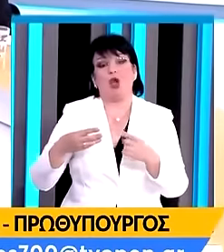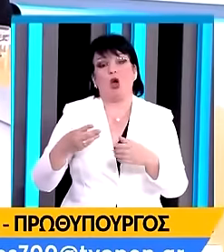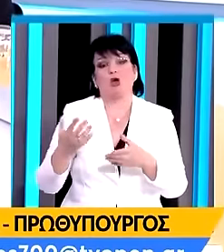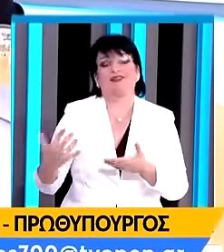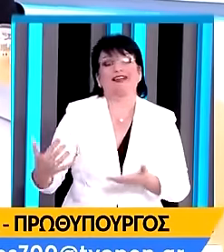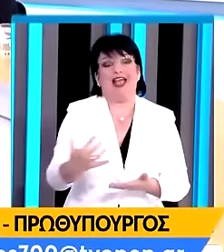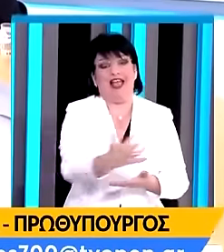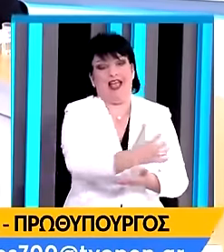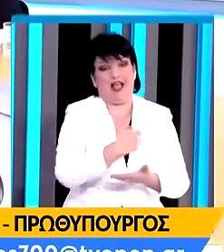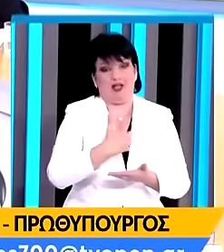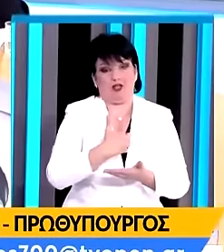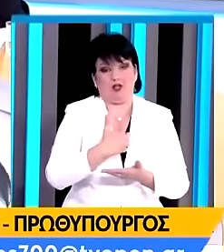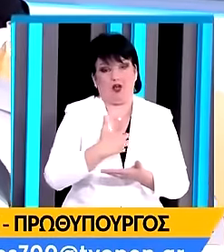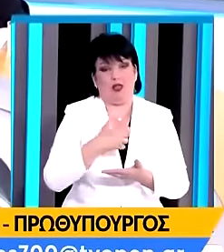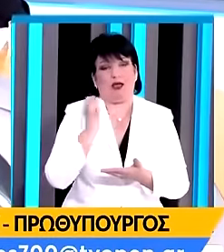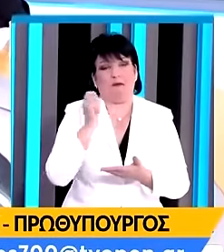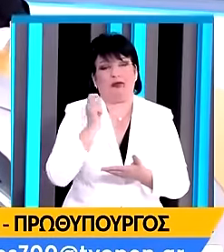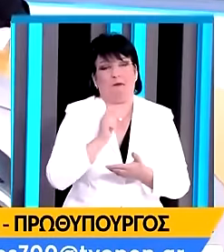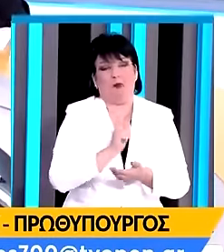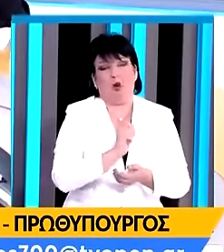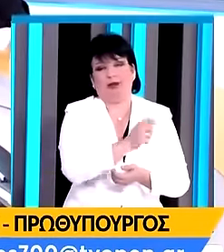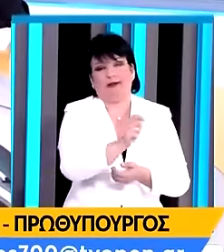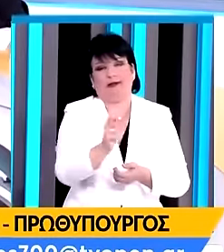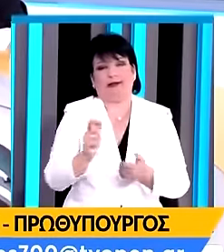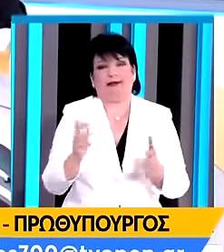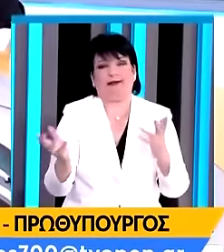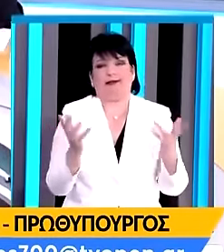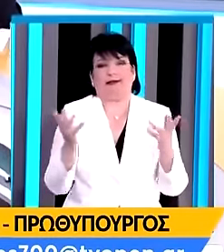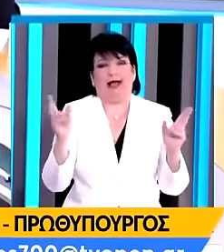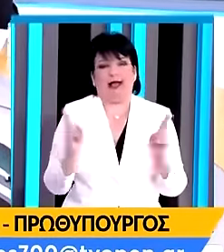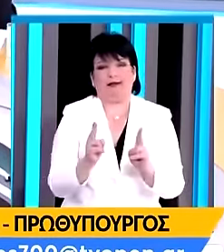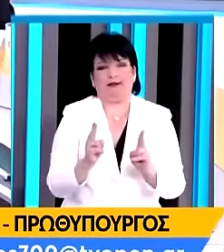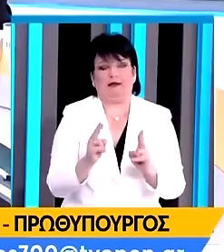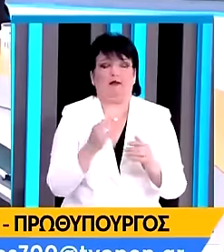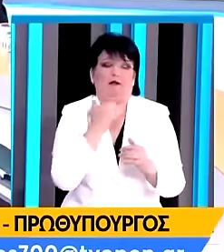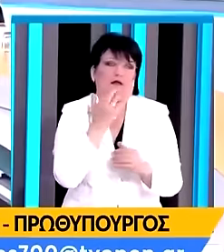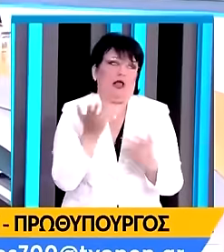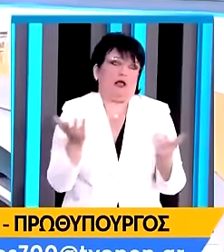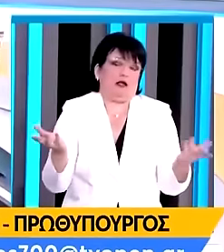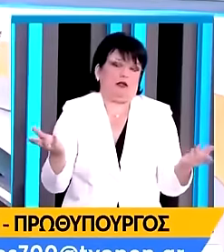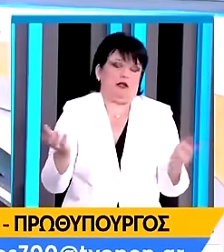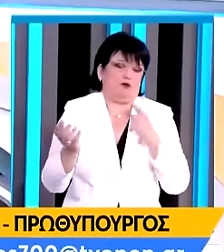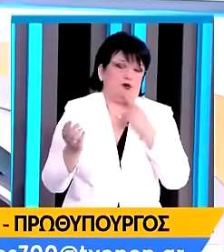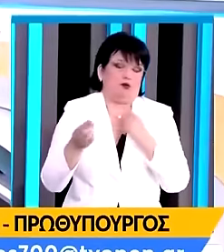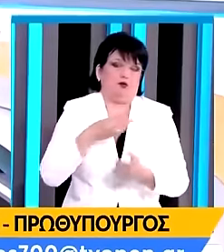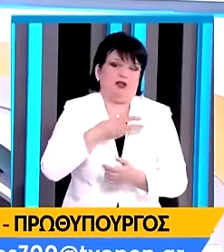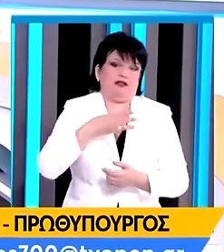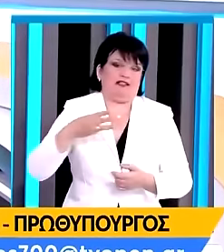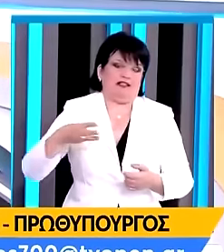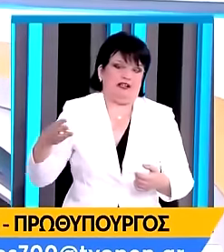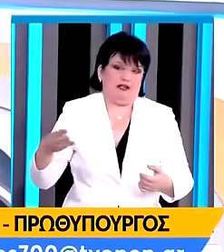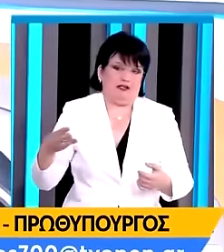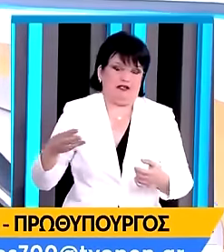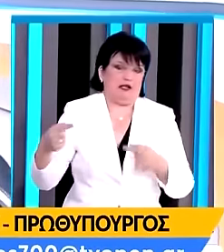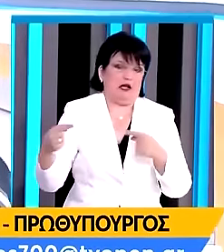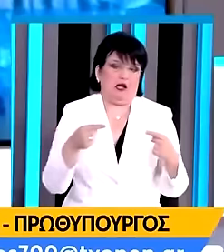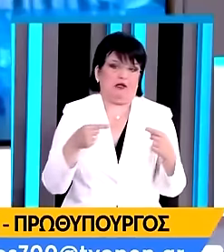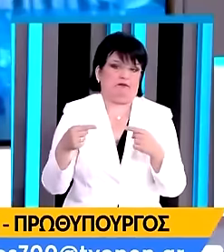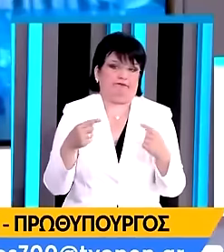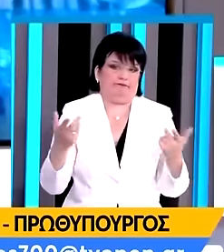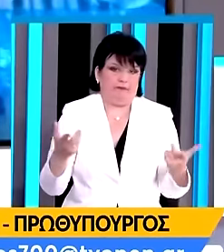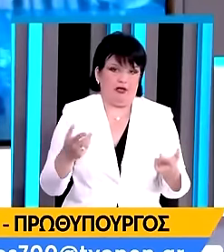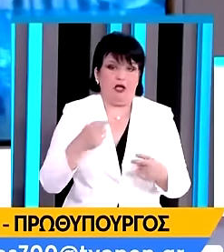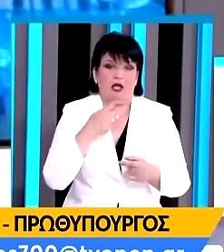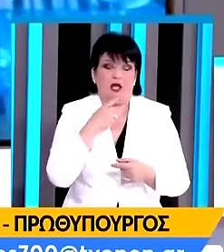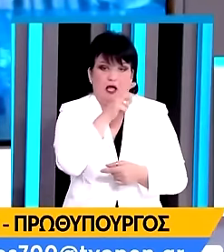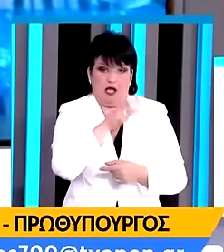υπερέσοδα και μετά να κάνετε επιδοματική πολιτική. Μα δεν κάνουμε επιδοματική πολιτική, άρα διαφωνούμε τα επιδόματα. Να μας πούμε και επιδόματα θα κόψουμε. Για την πολίτευση. Να μας πούμε και... Εσείς